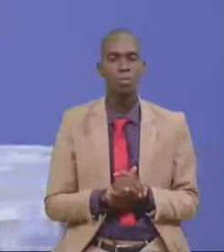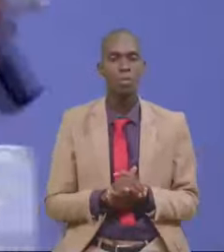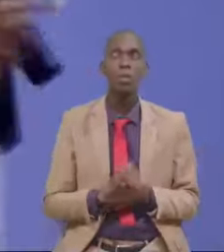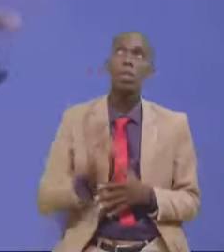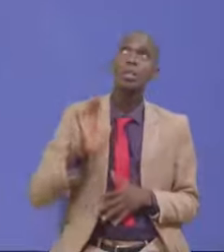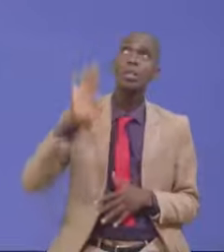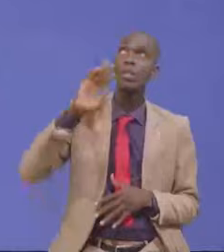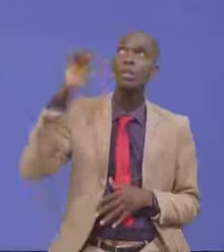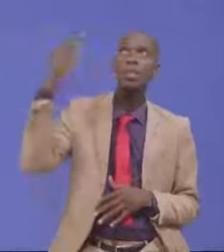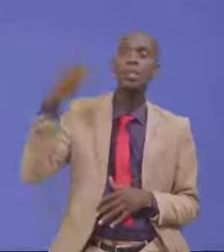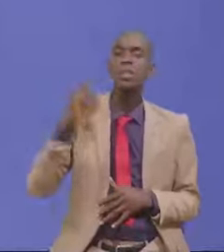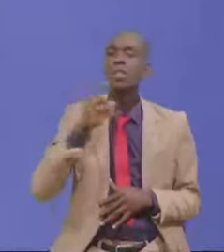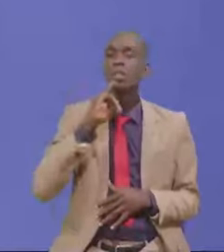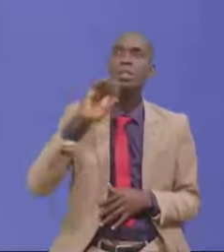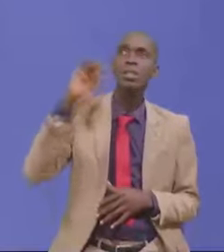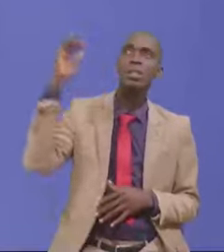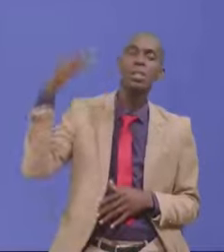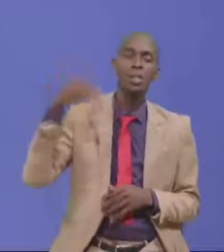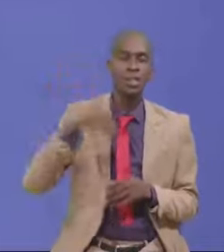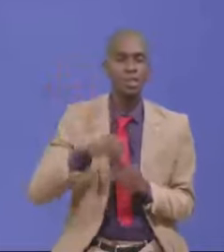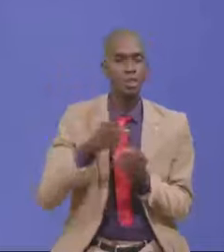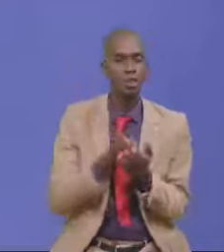Sa grâce est la grâce de la vérité.